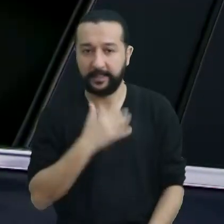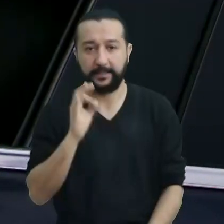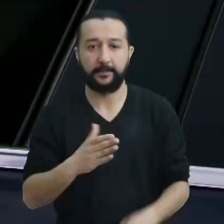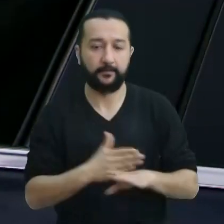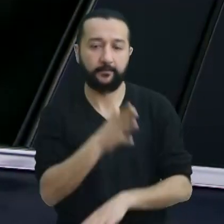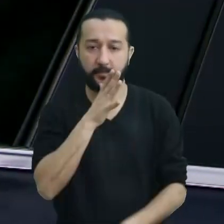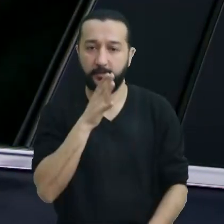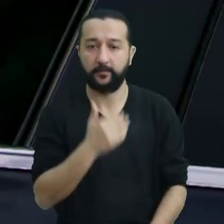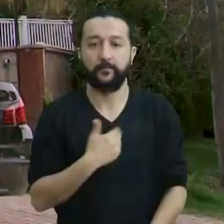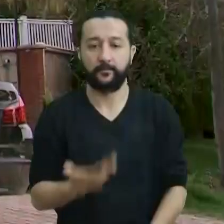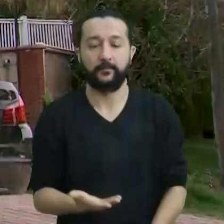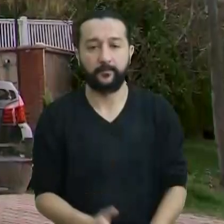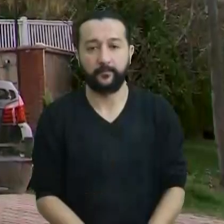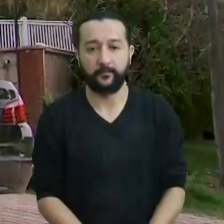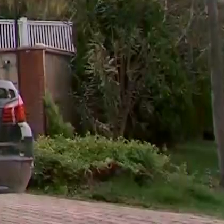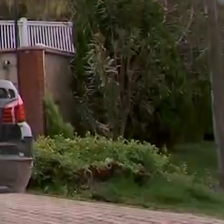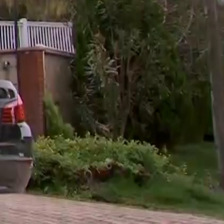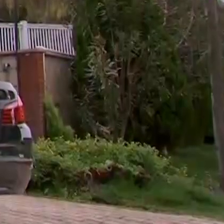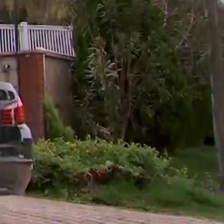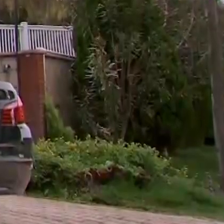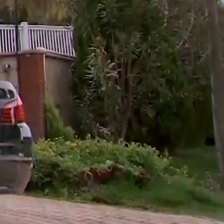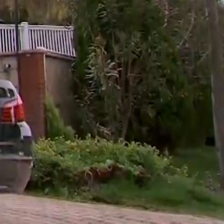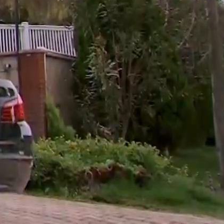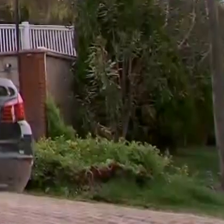zaten. İndi arabadan.